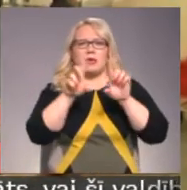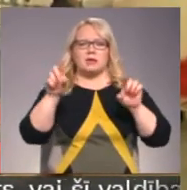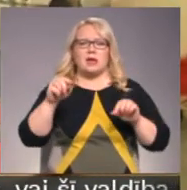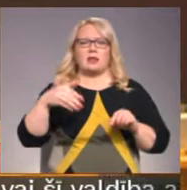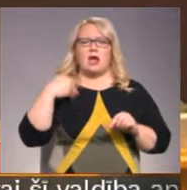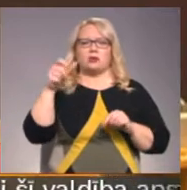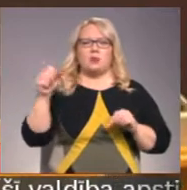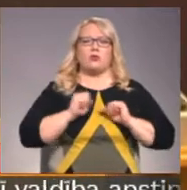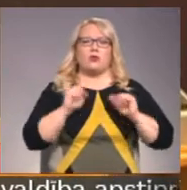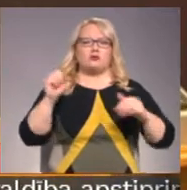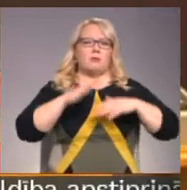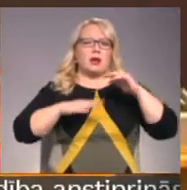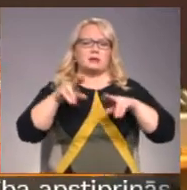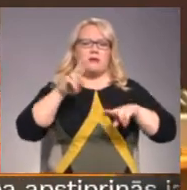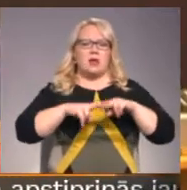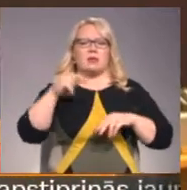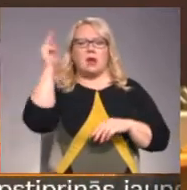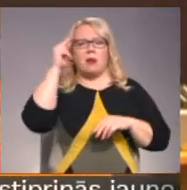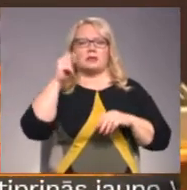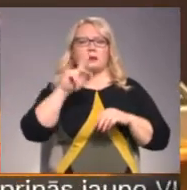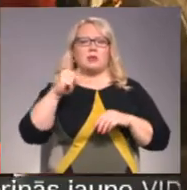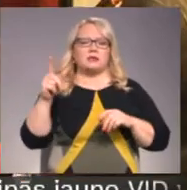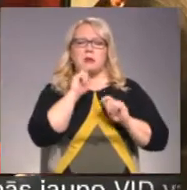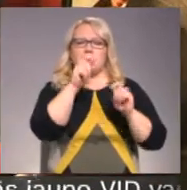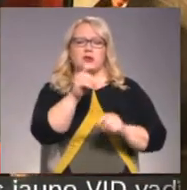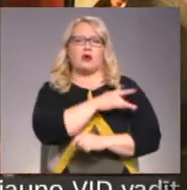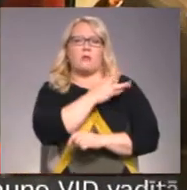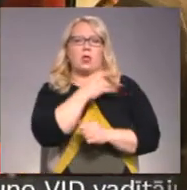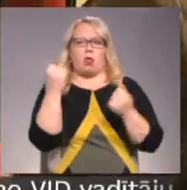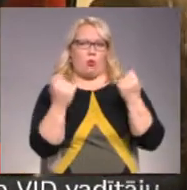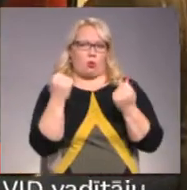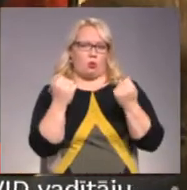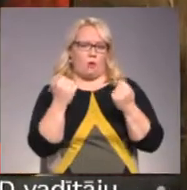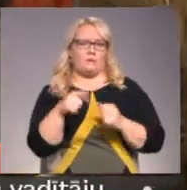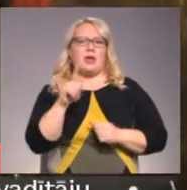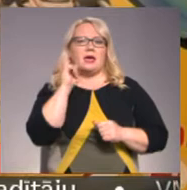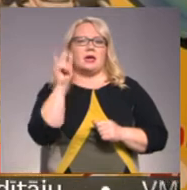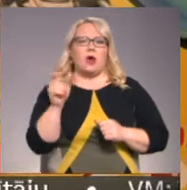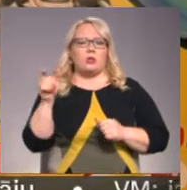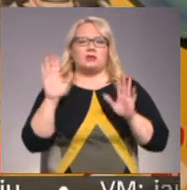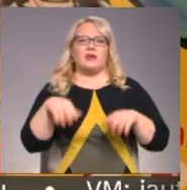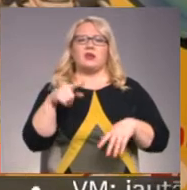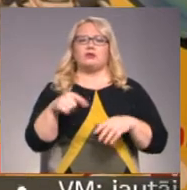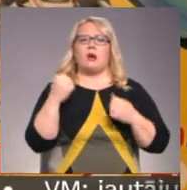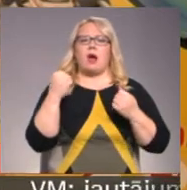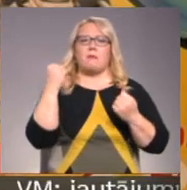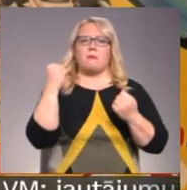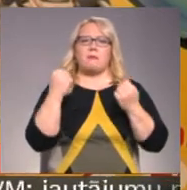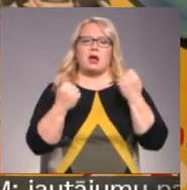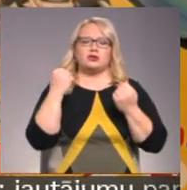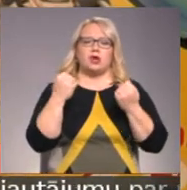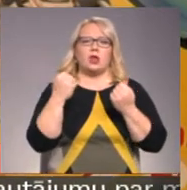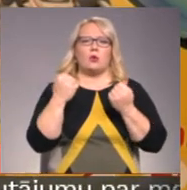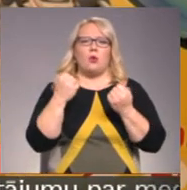audzēkņiem nodrošina prakses vietas, kā mācība līdzekli piešķīras arī komunālo auto. Jaunieši varēs šo mašīnu gan jaukt, gan